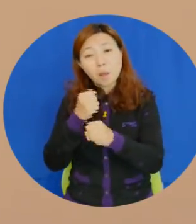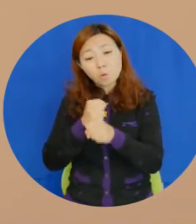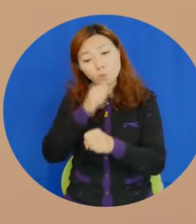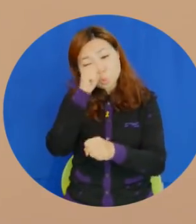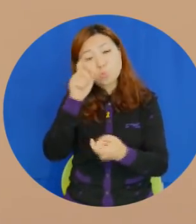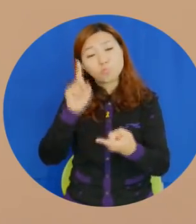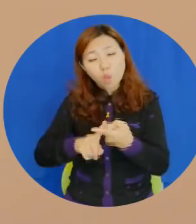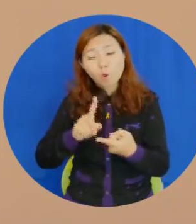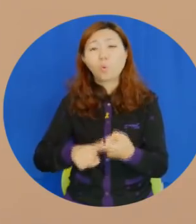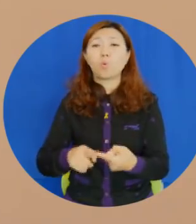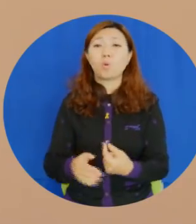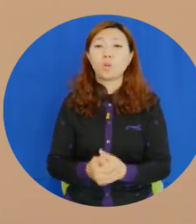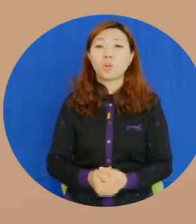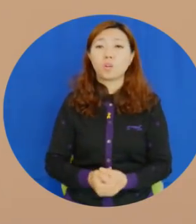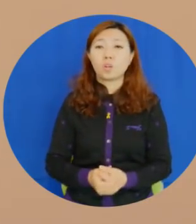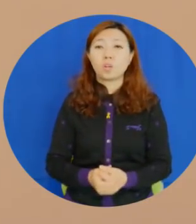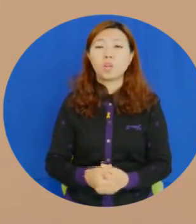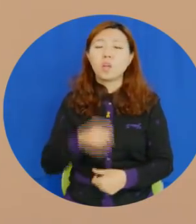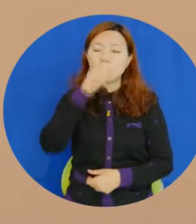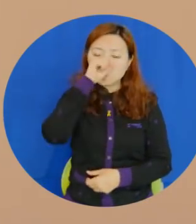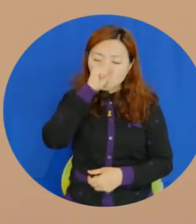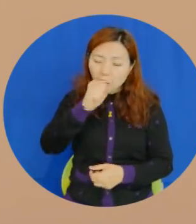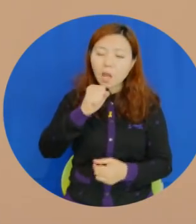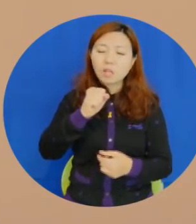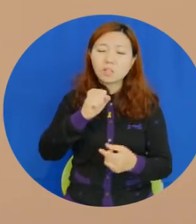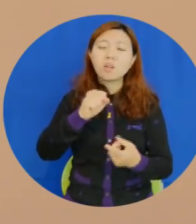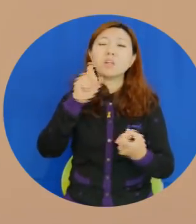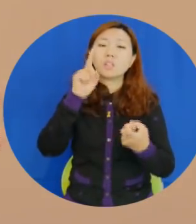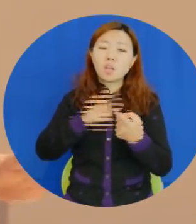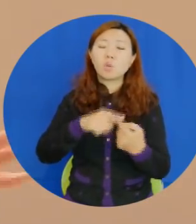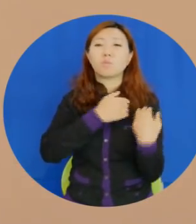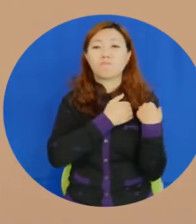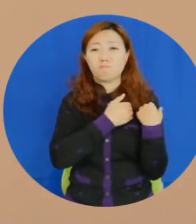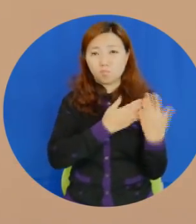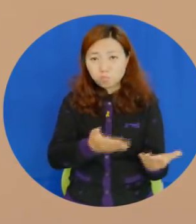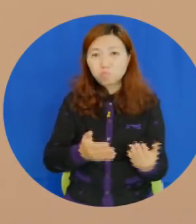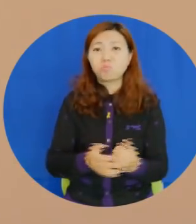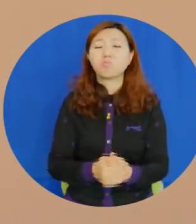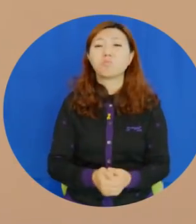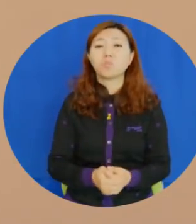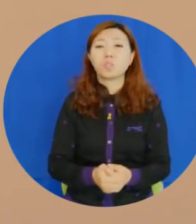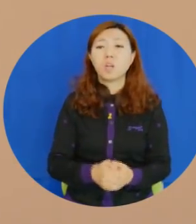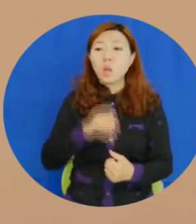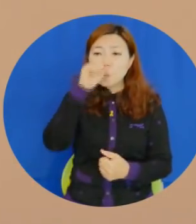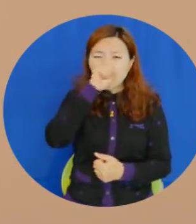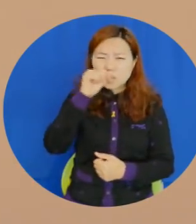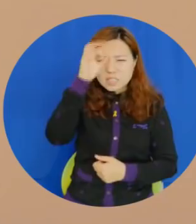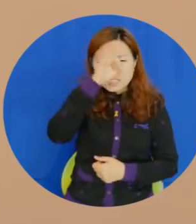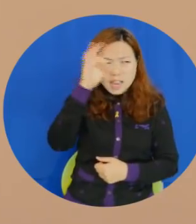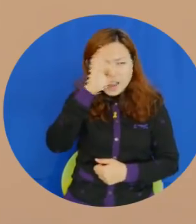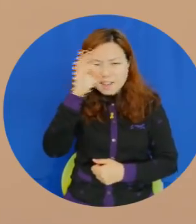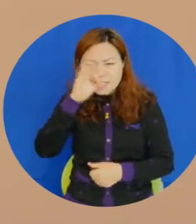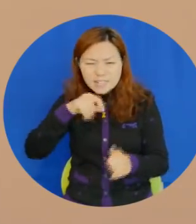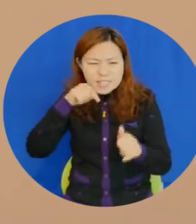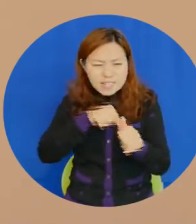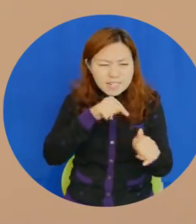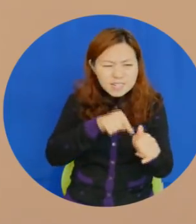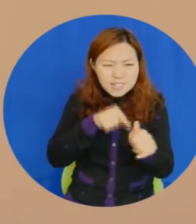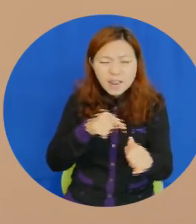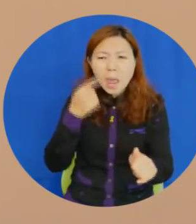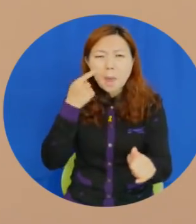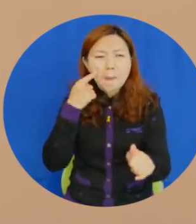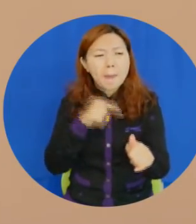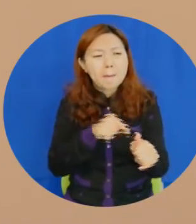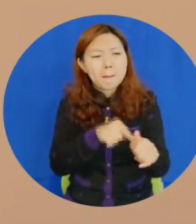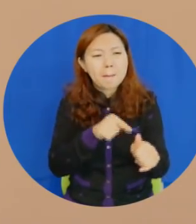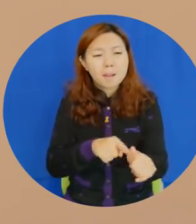농사를 하고 장난감 만드는 걸 좋아하면 장난감 만들고 뭐든지 좋아하는 거를 하도록 하고 또 좋아하는 걸 찾는다고